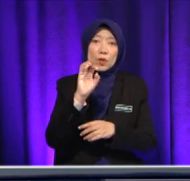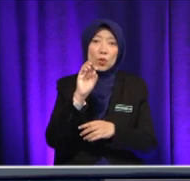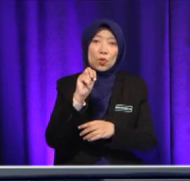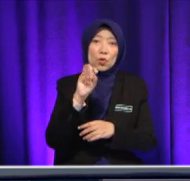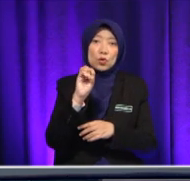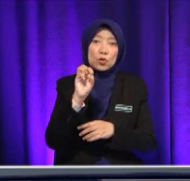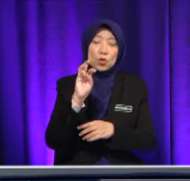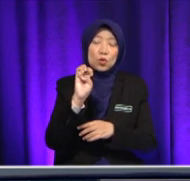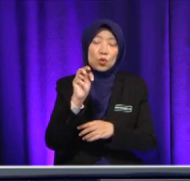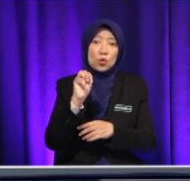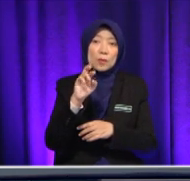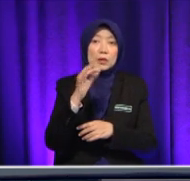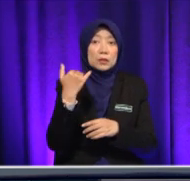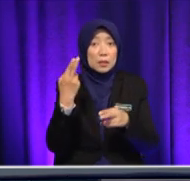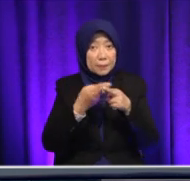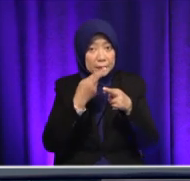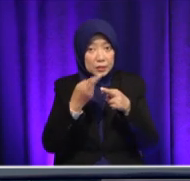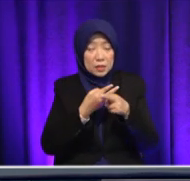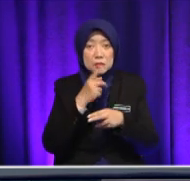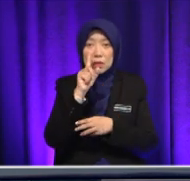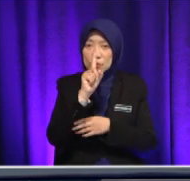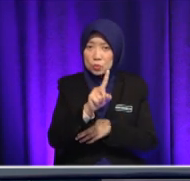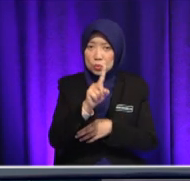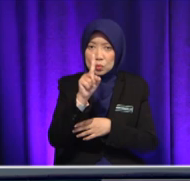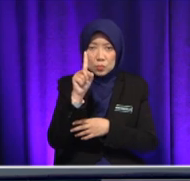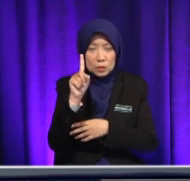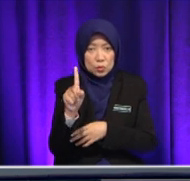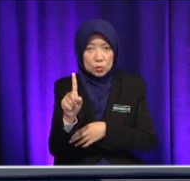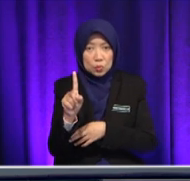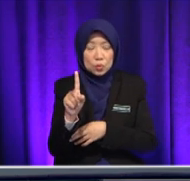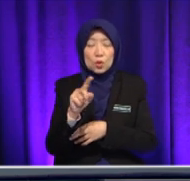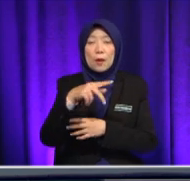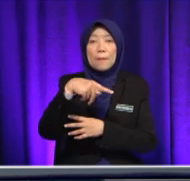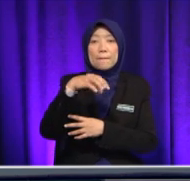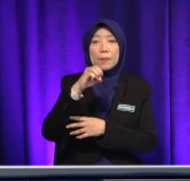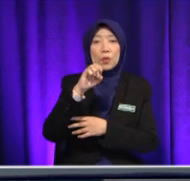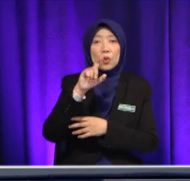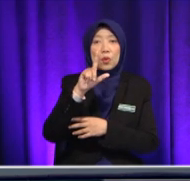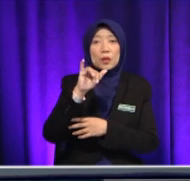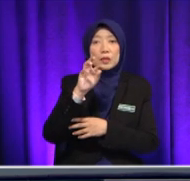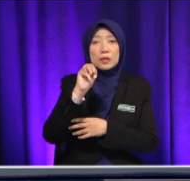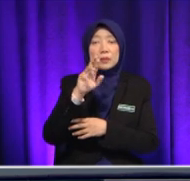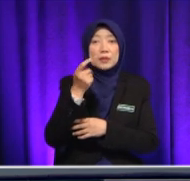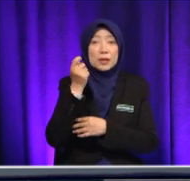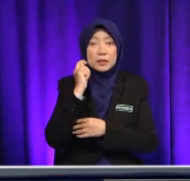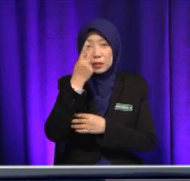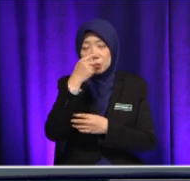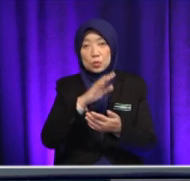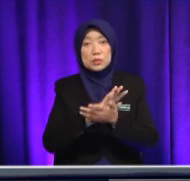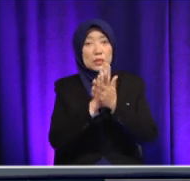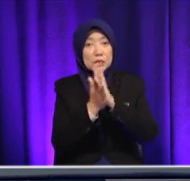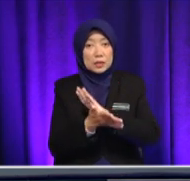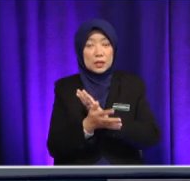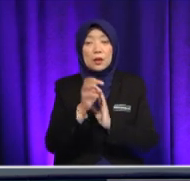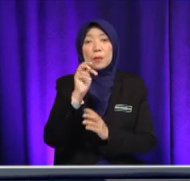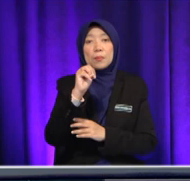nak cutkan, nak potongkan satu persatu polimer tadi untuk jadi monomer balik semula